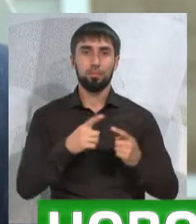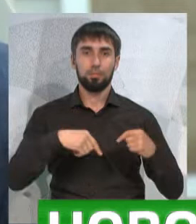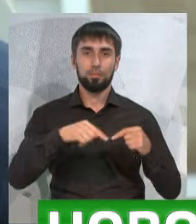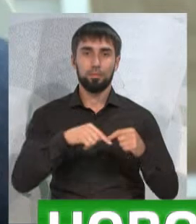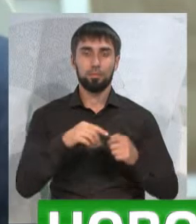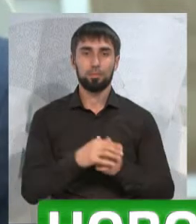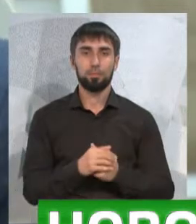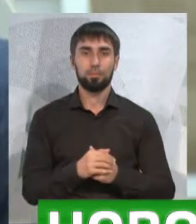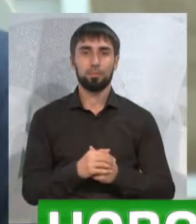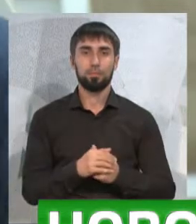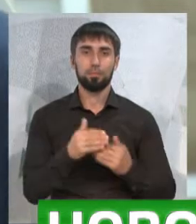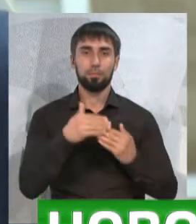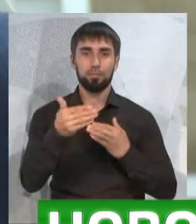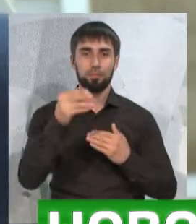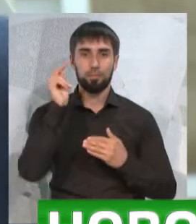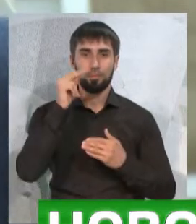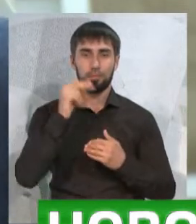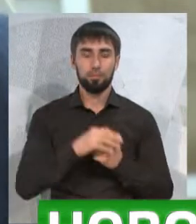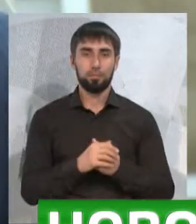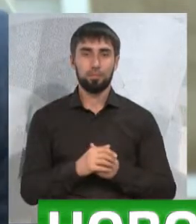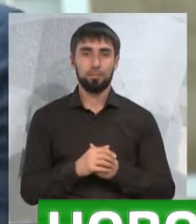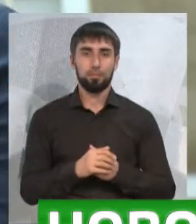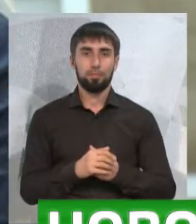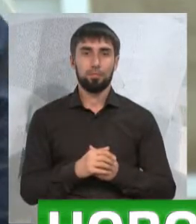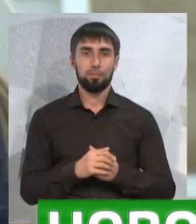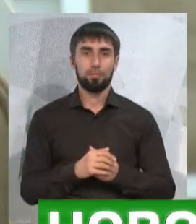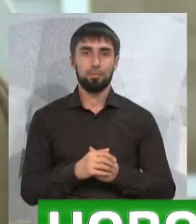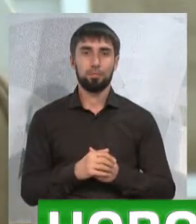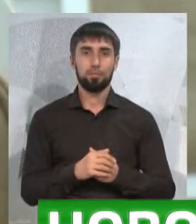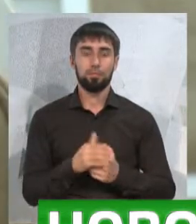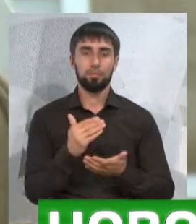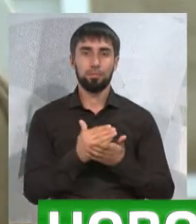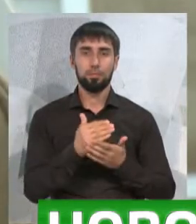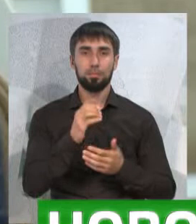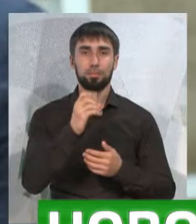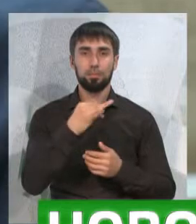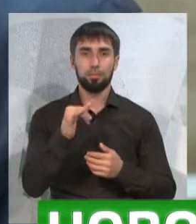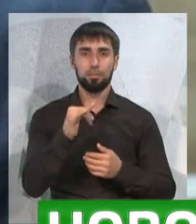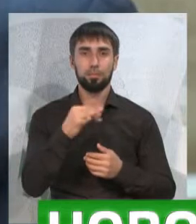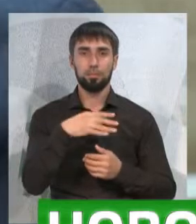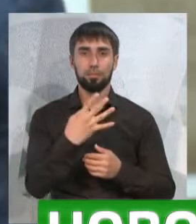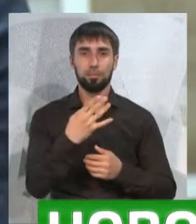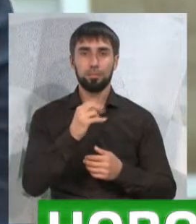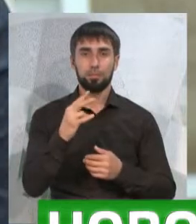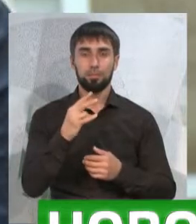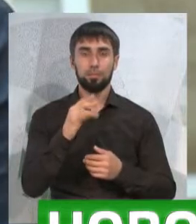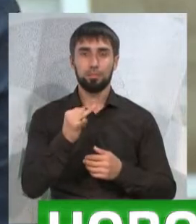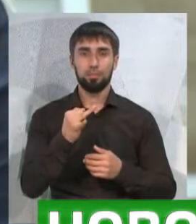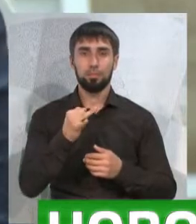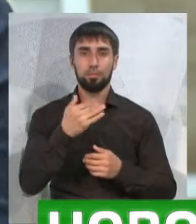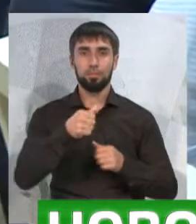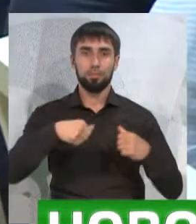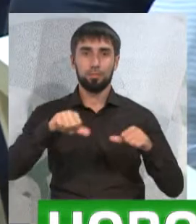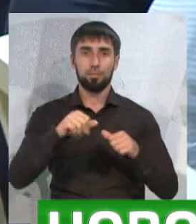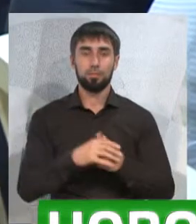наблюдателей очно и дистанционно мониторили ход ЕГЭ. 10 федеральных экспертов и 44 члена государственной экзаменационной